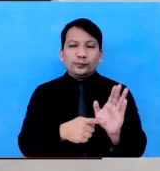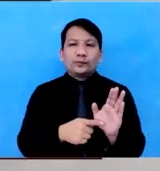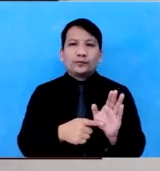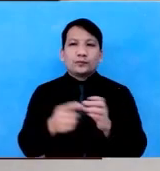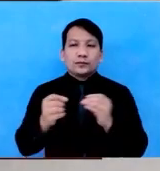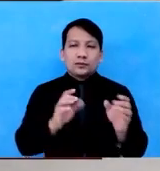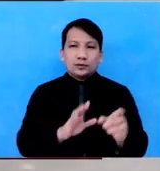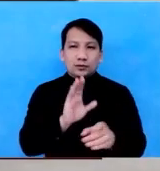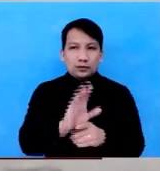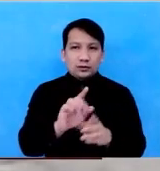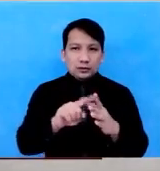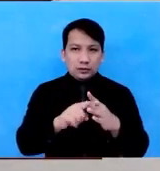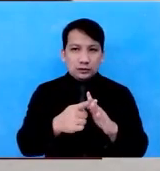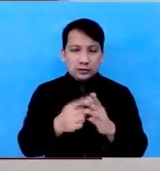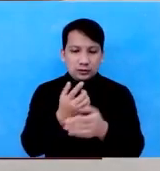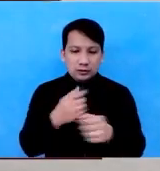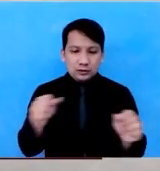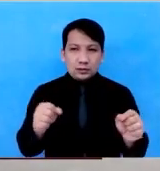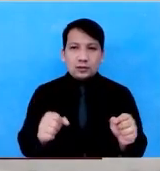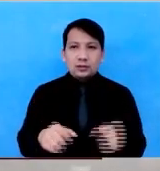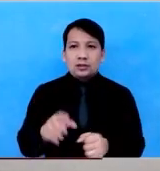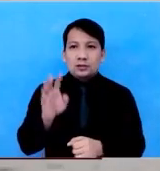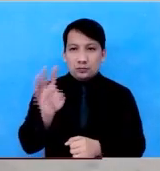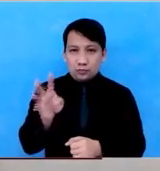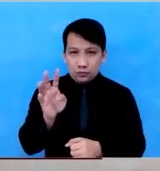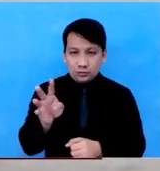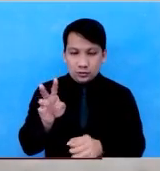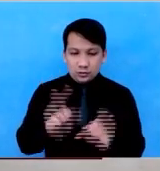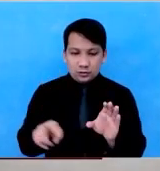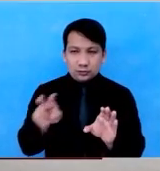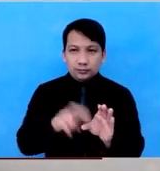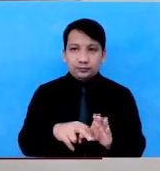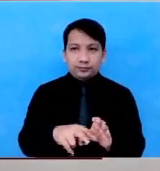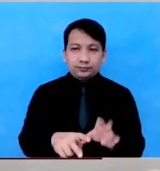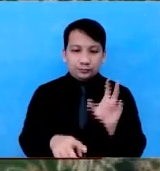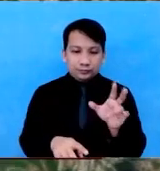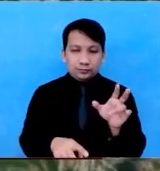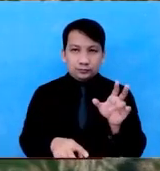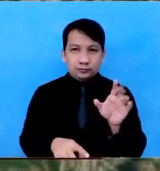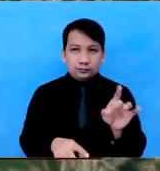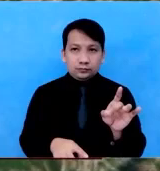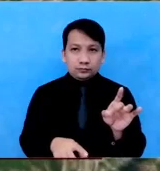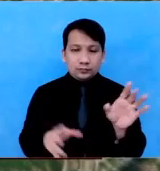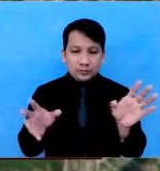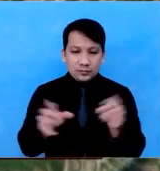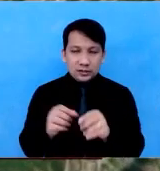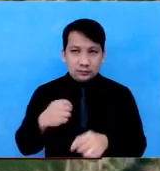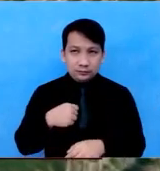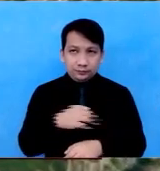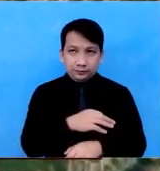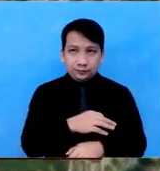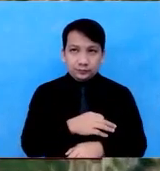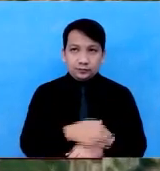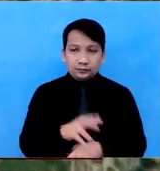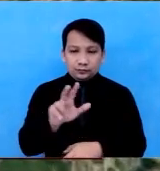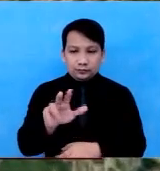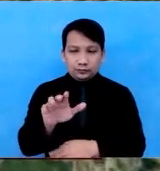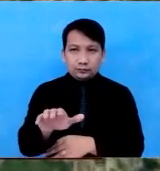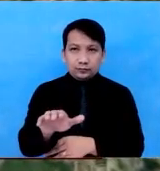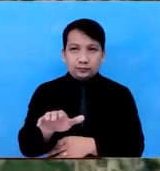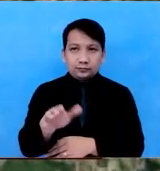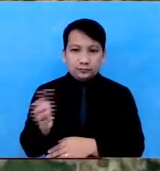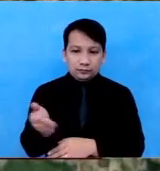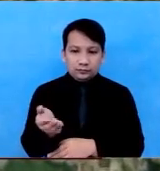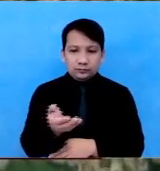barko, nakaligtas ang 40 pasahero at 33 crew members. Pasado alas 3 kaninang hapon nang bumiyahe ang